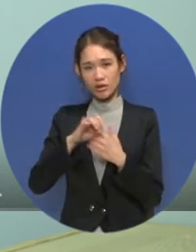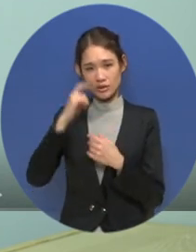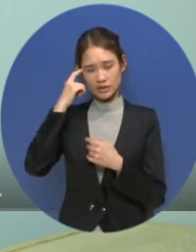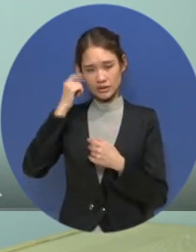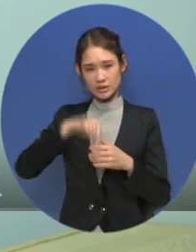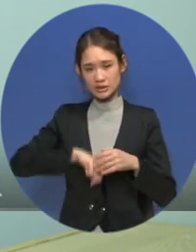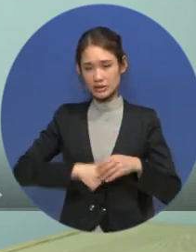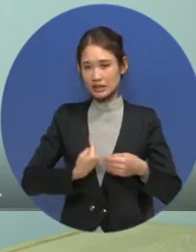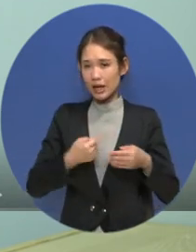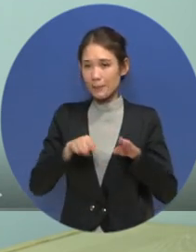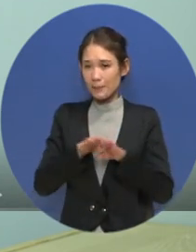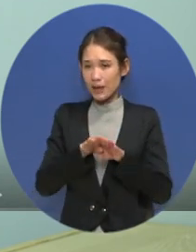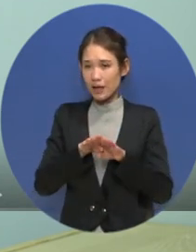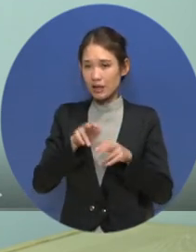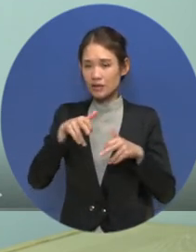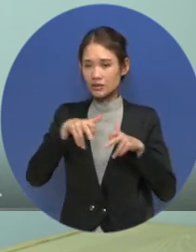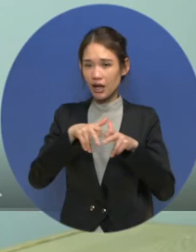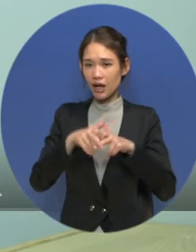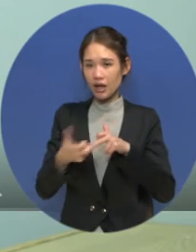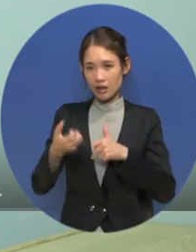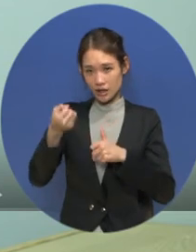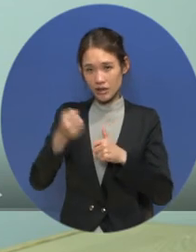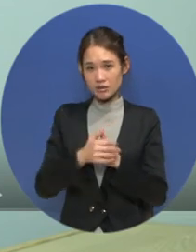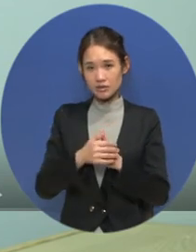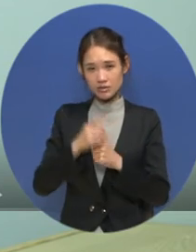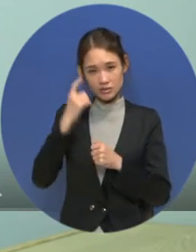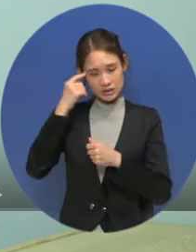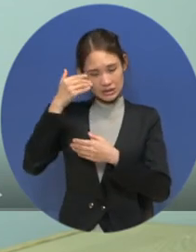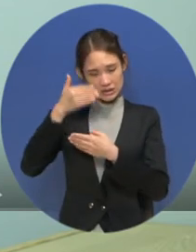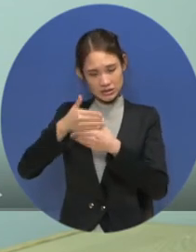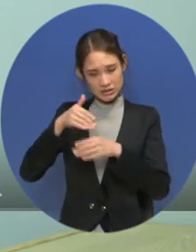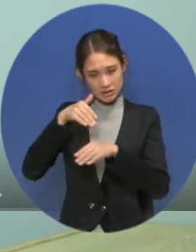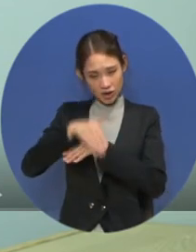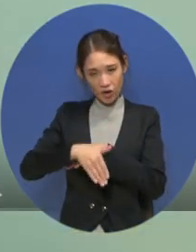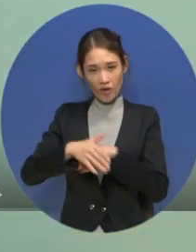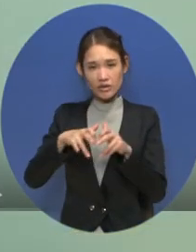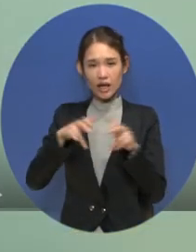친구, 발달장애인은 특히 자폐성 친구, 지적 친구들이기 때문에